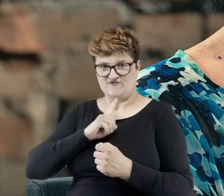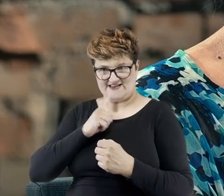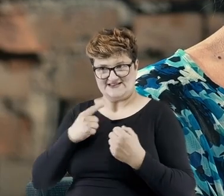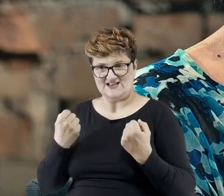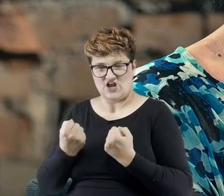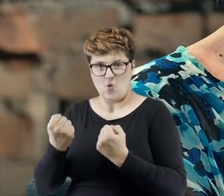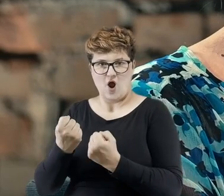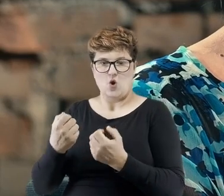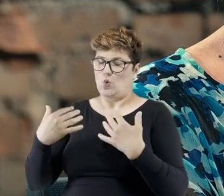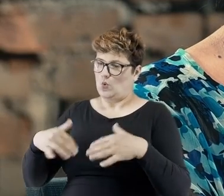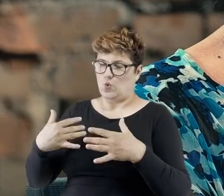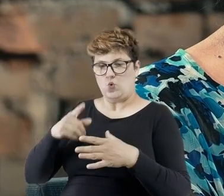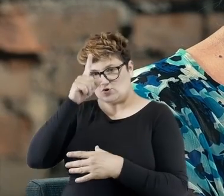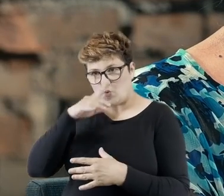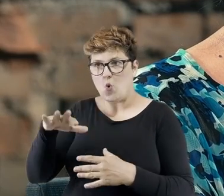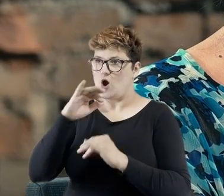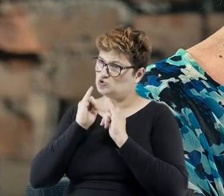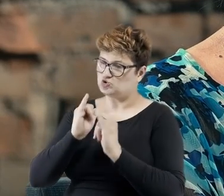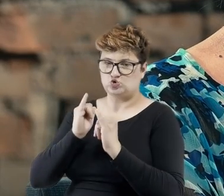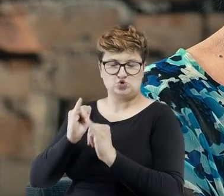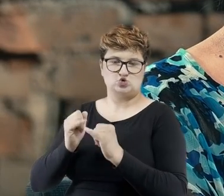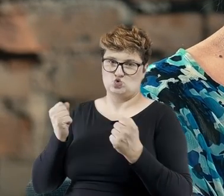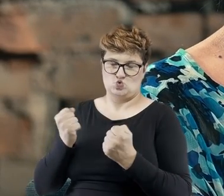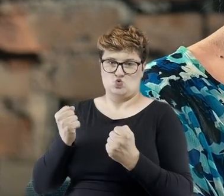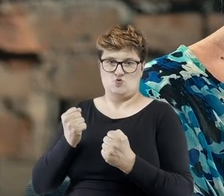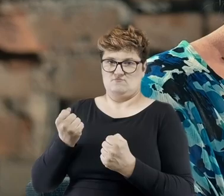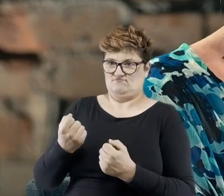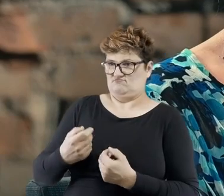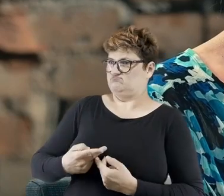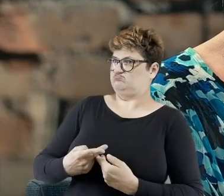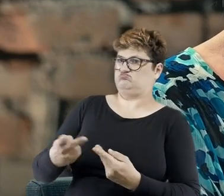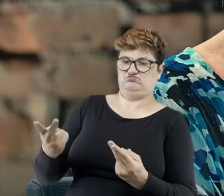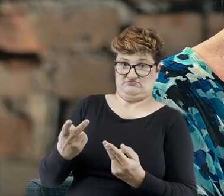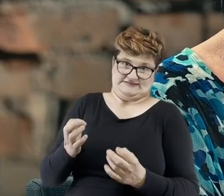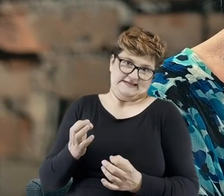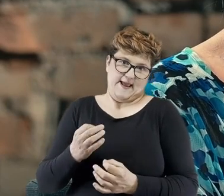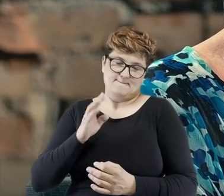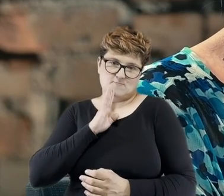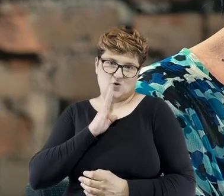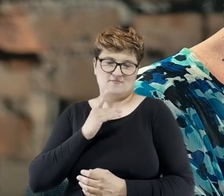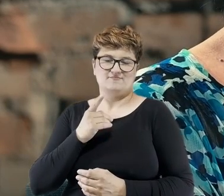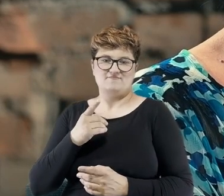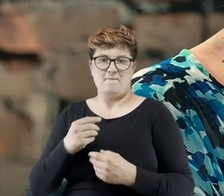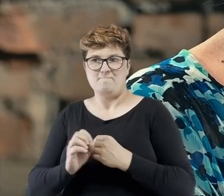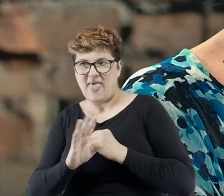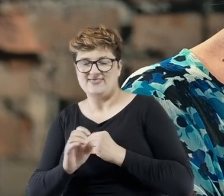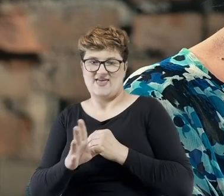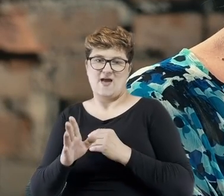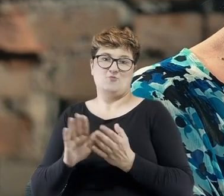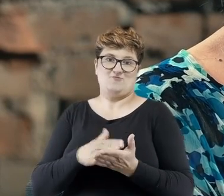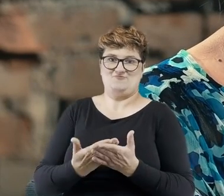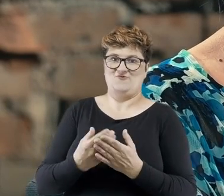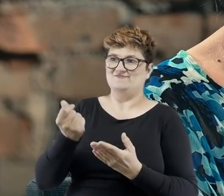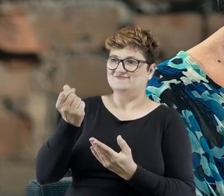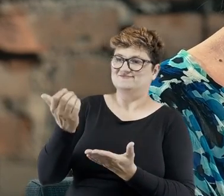tej świetlicy, więc osoba niezwykle zasłużona do społeczności, taka bardzo medialna, byśmy dzisiaj powiedzieli, bo zdobywanie funduszy też się pewnie